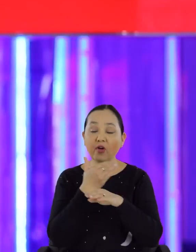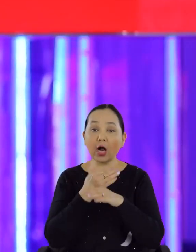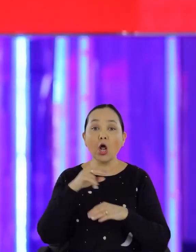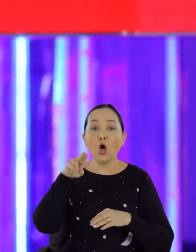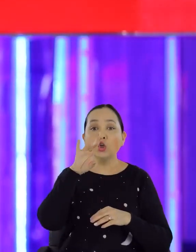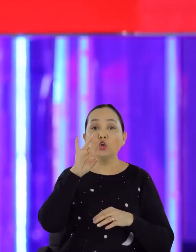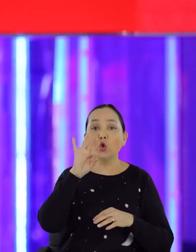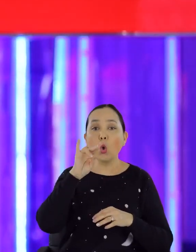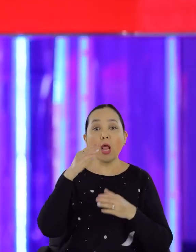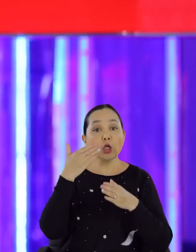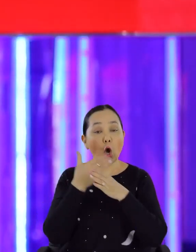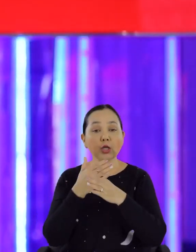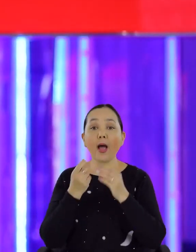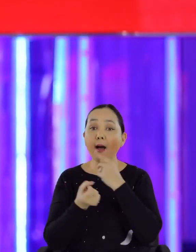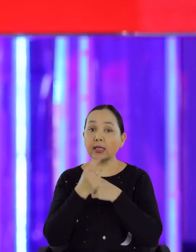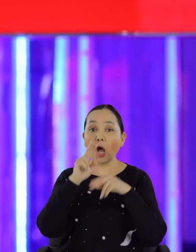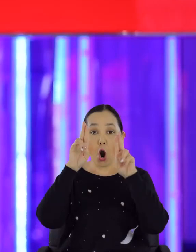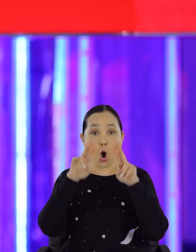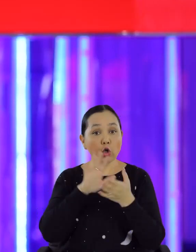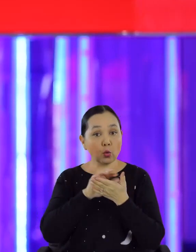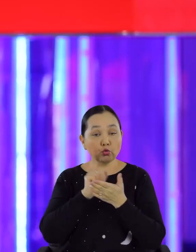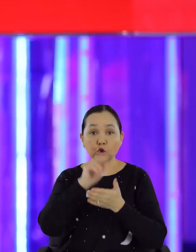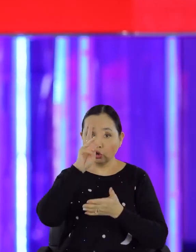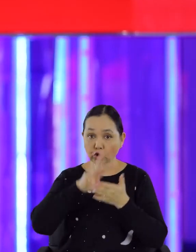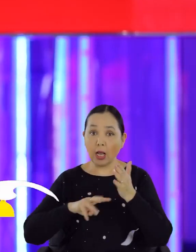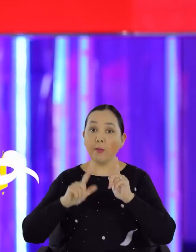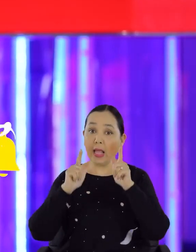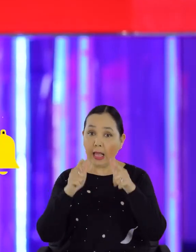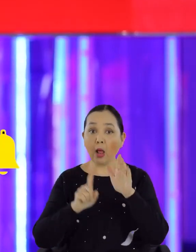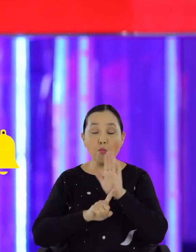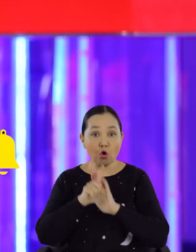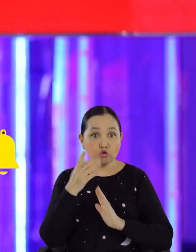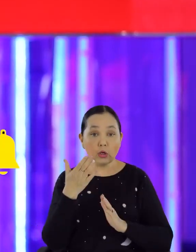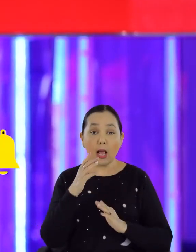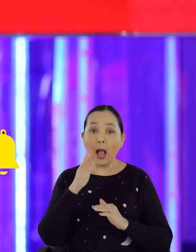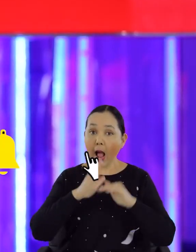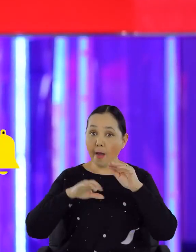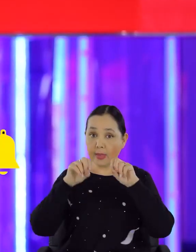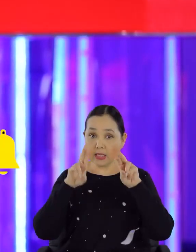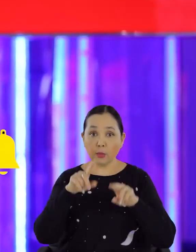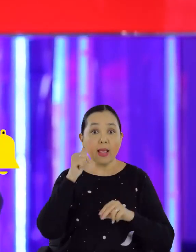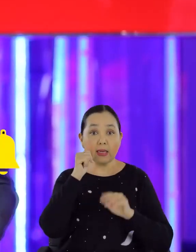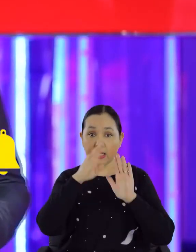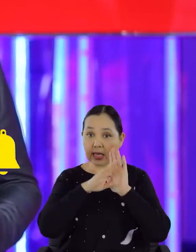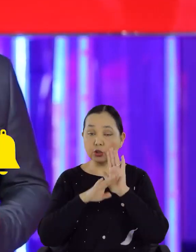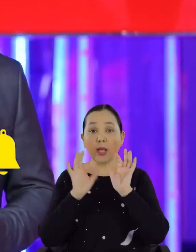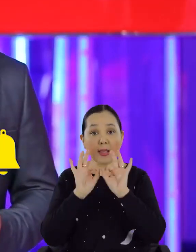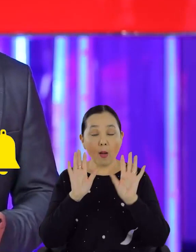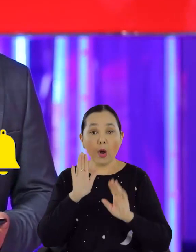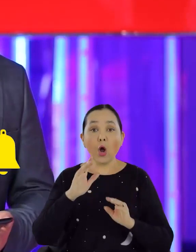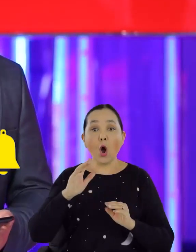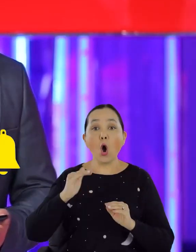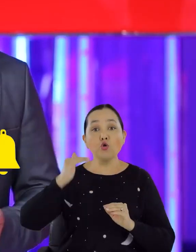Farg'onada dronlar yordamida aniqlangan qoidabuzarliklar uchun jarimalar kela boshladi, deyapti. Hamkasblarimiz bu haqda ertangi dasturimizda